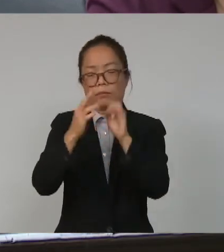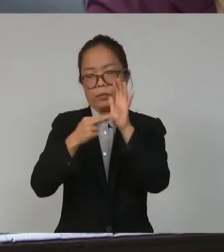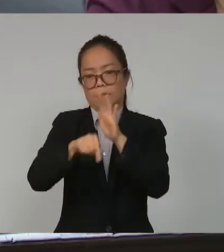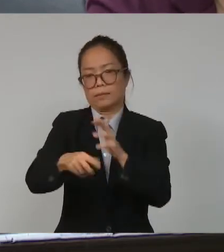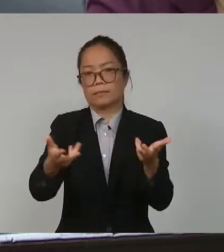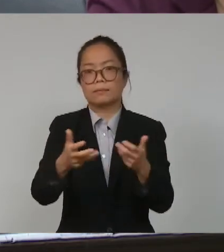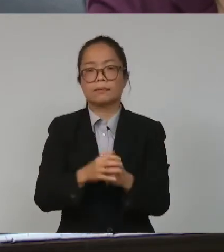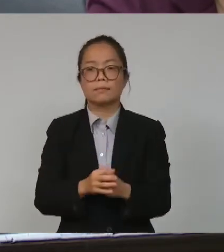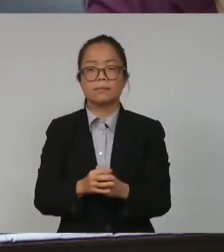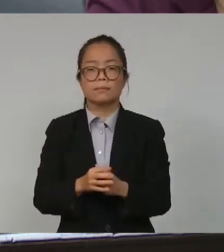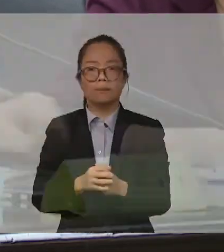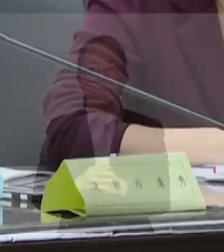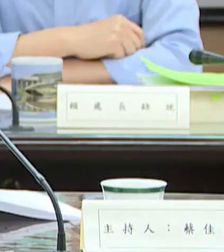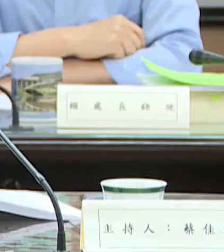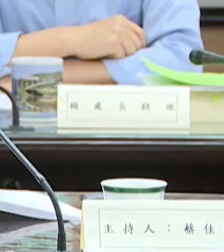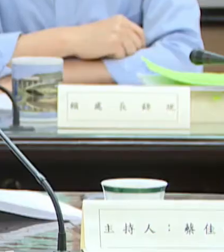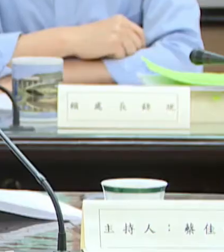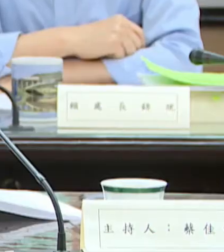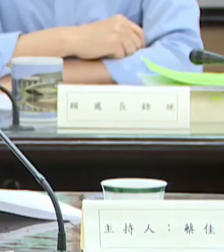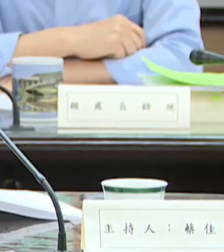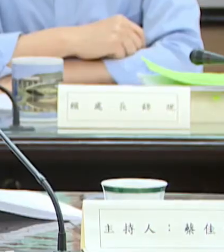谢。